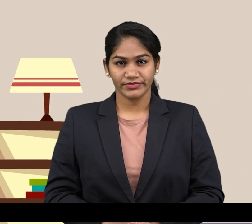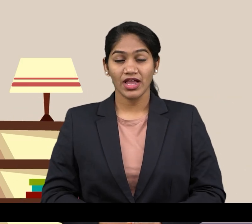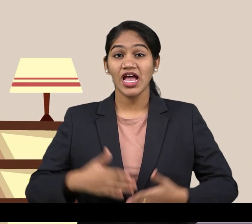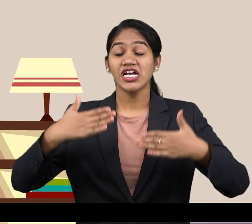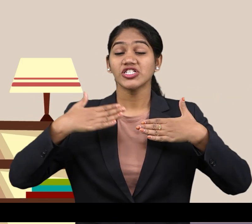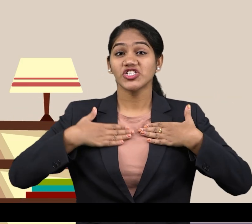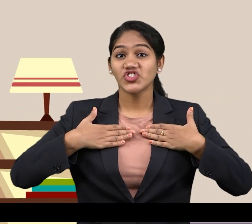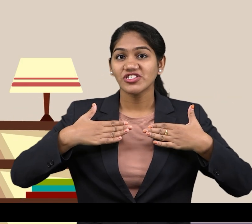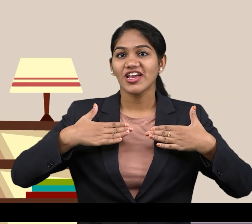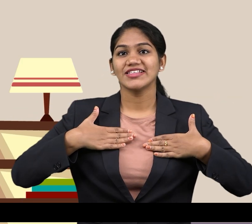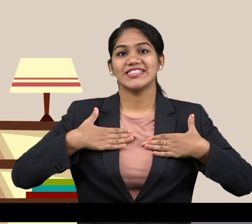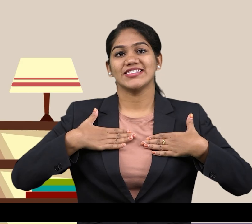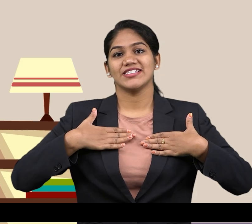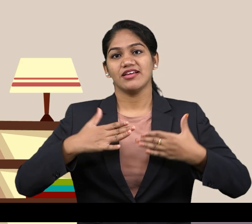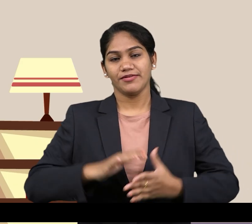छाती,